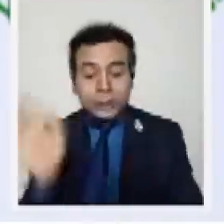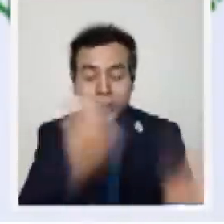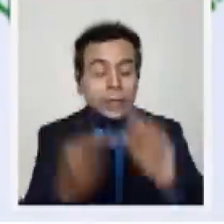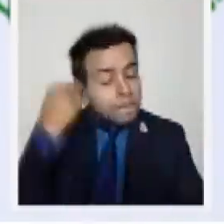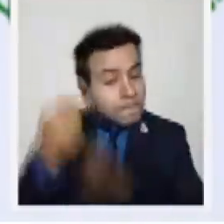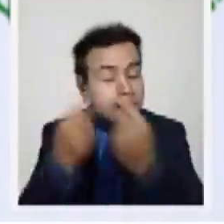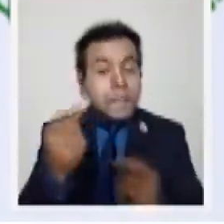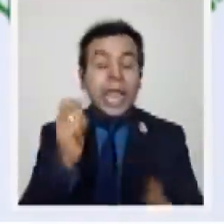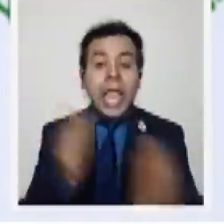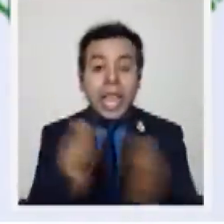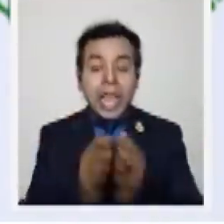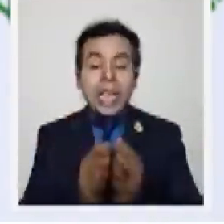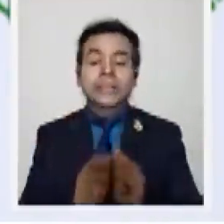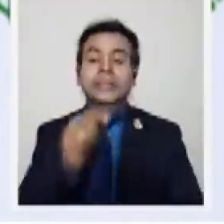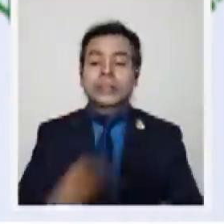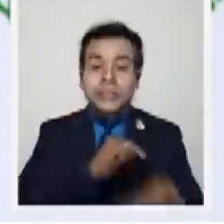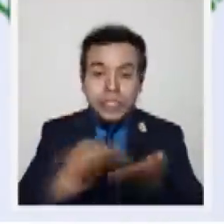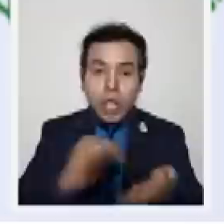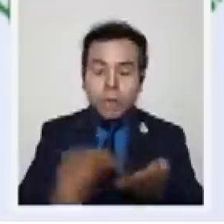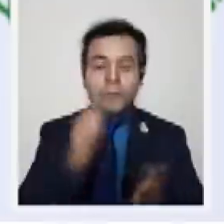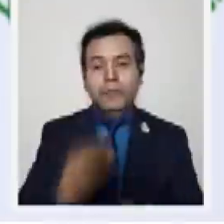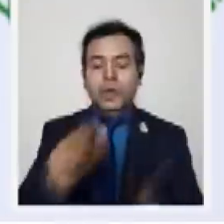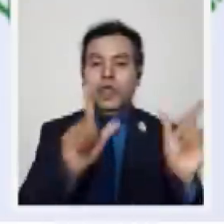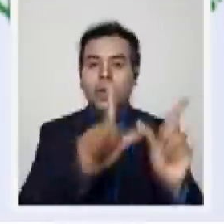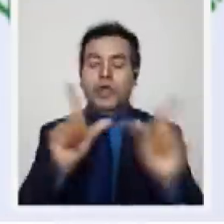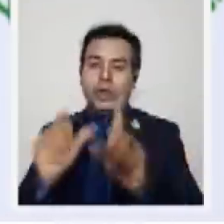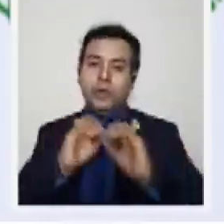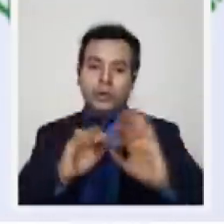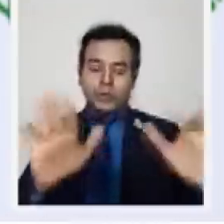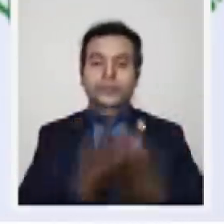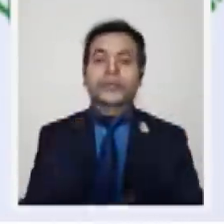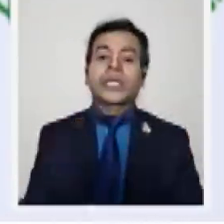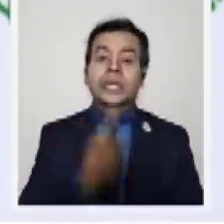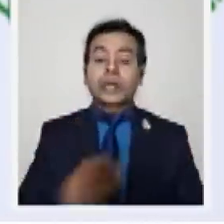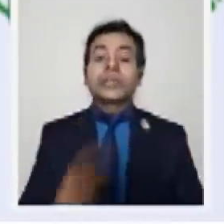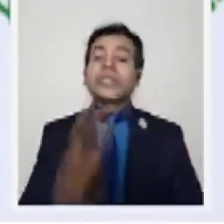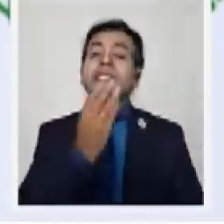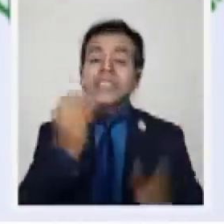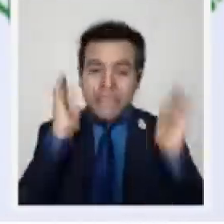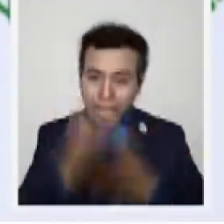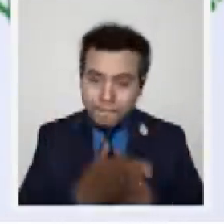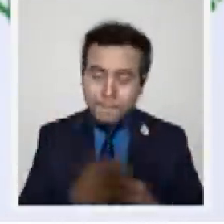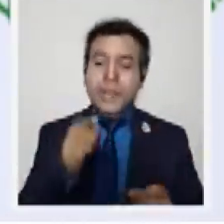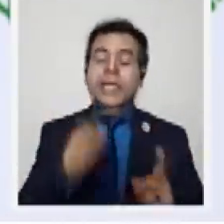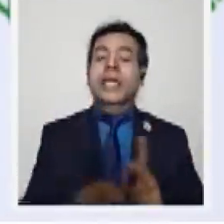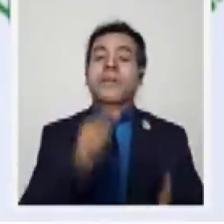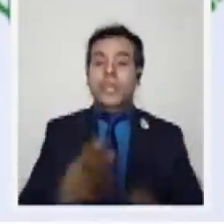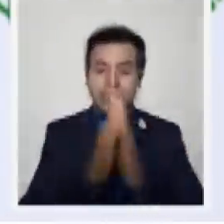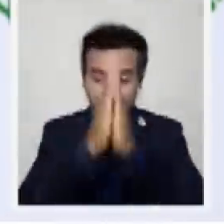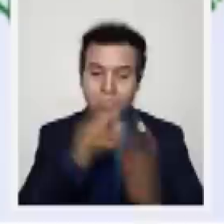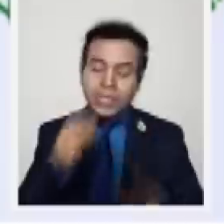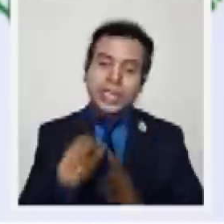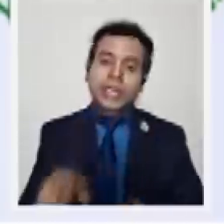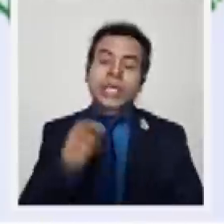www.dghs.gov.bd এই ওয়েবসাইটে পাওয়া যায়। তবু একটু বিশেষভাবে সকলের অবগতির জন্য বলতে চাই যে এই মৃতদেহ নিজ